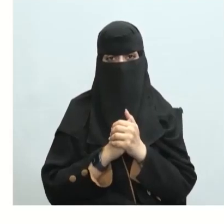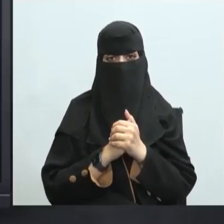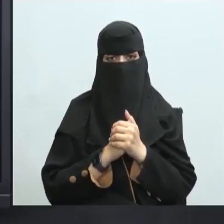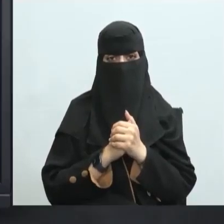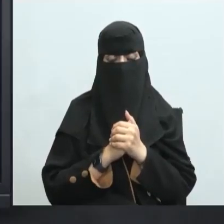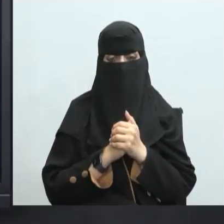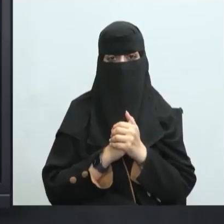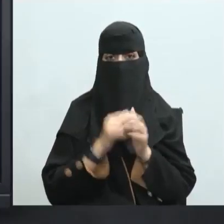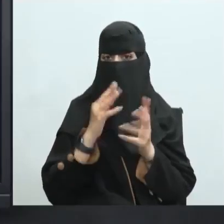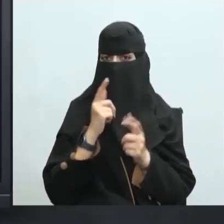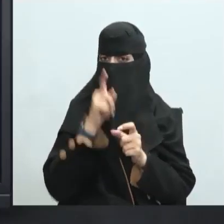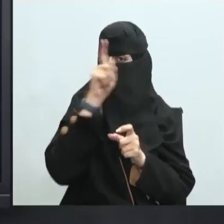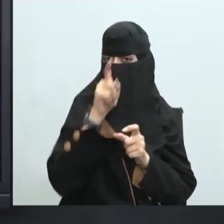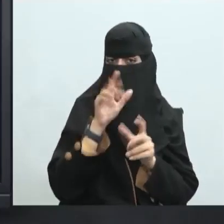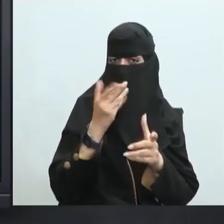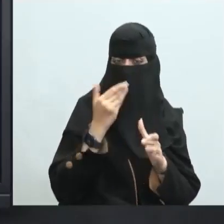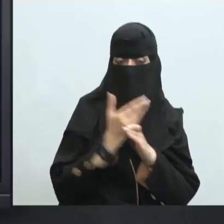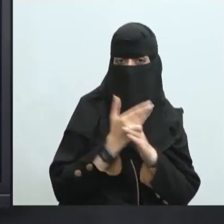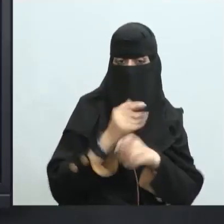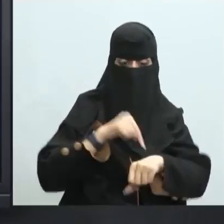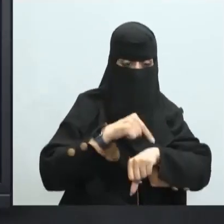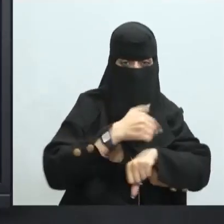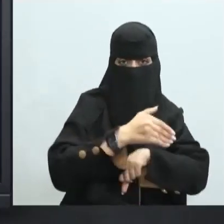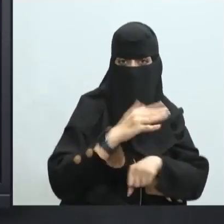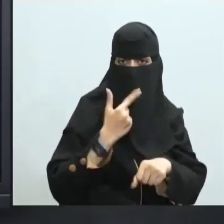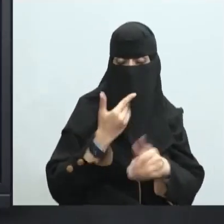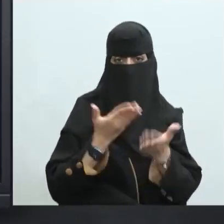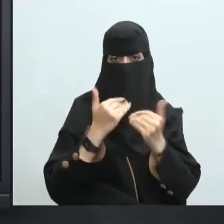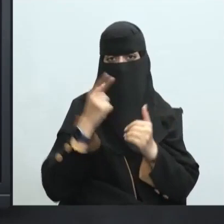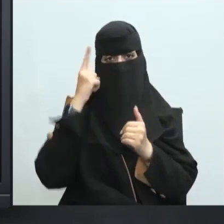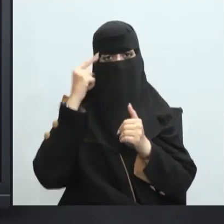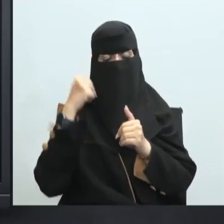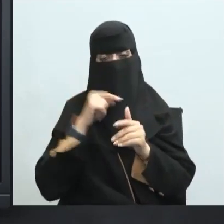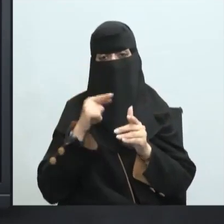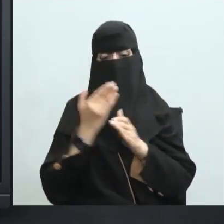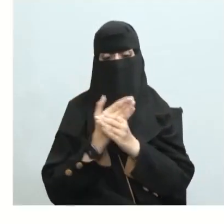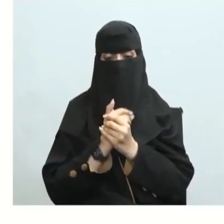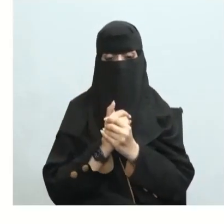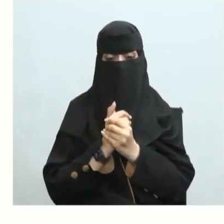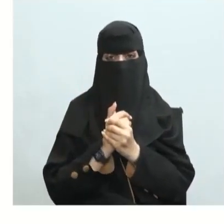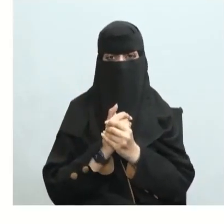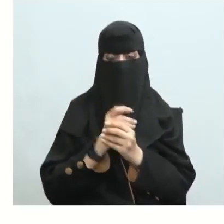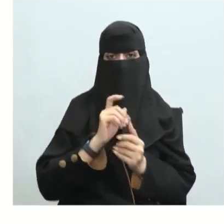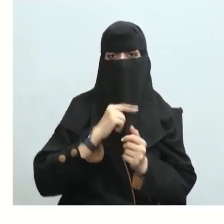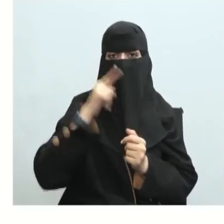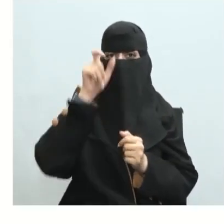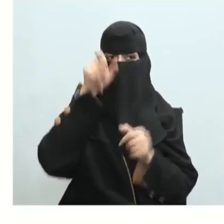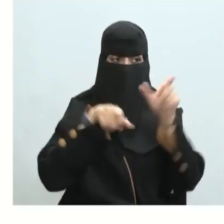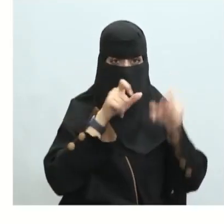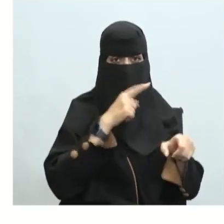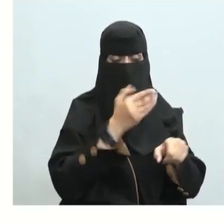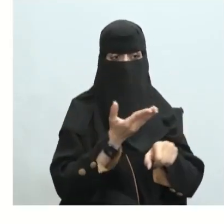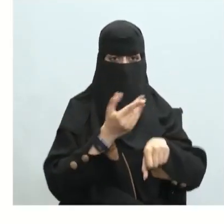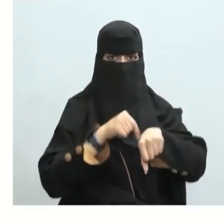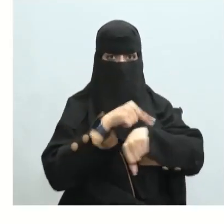الحوار اسباب المشكله ولماذا هذا التاخر ثم بعد ذلك معرفه ايضا المسببات مكافاه المنضبطين وهذا